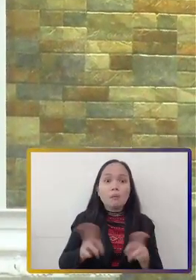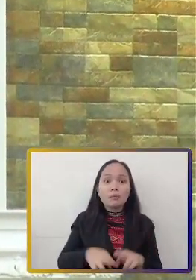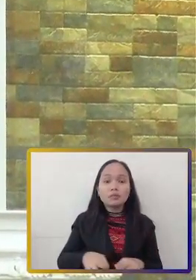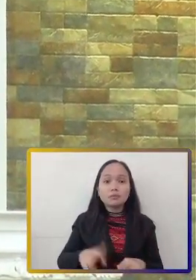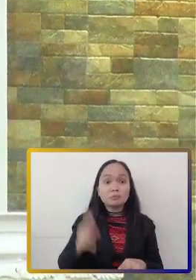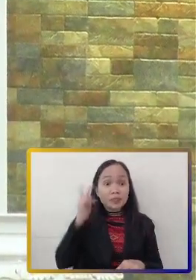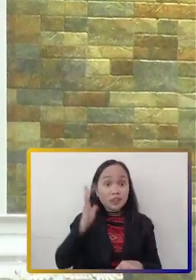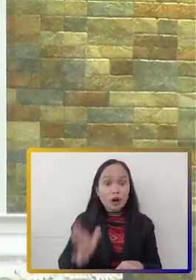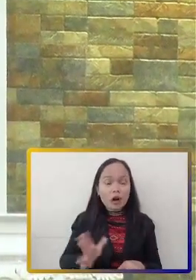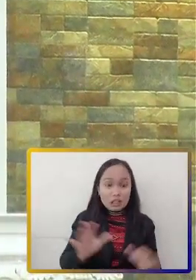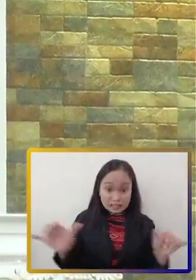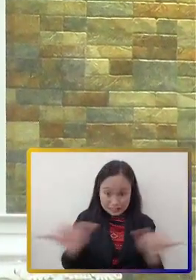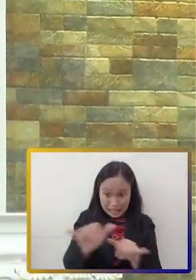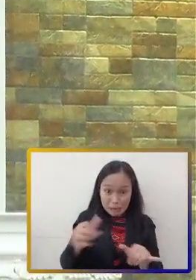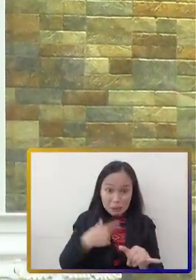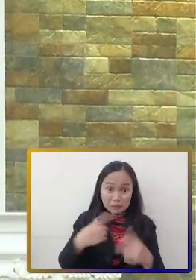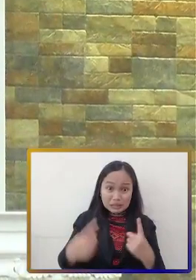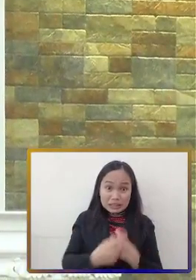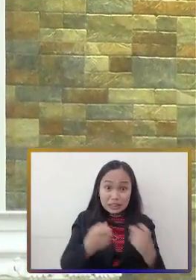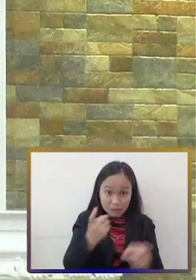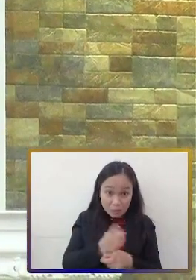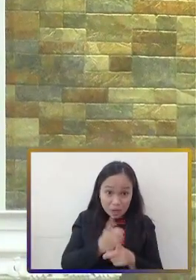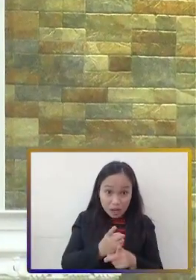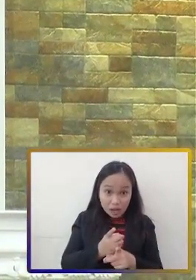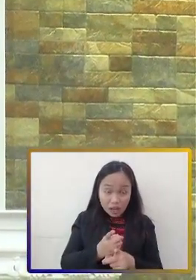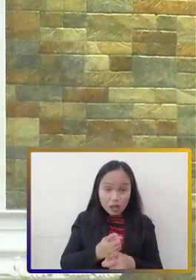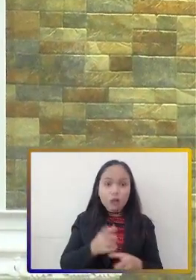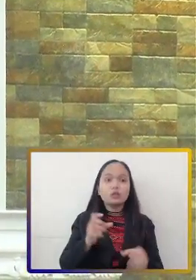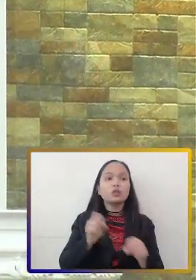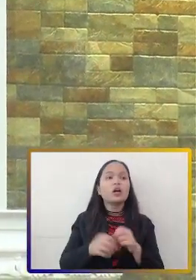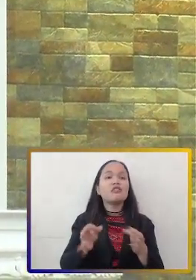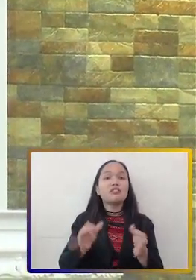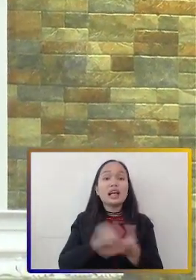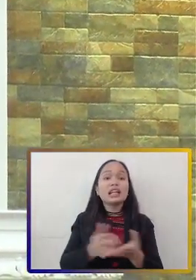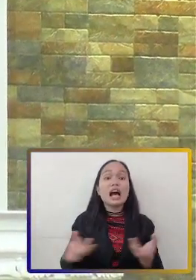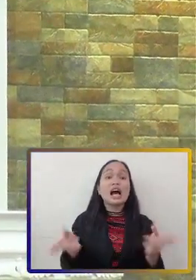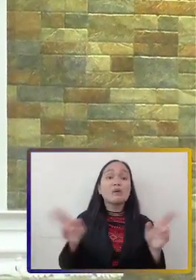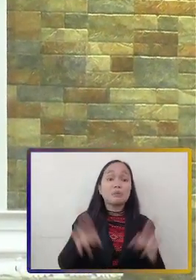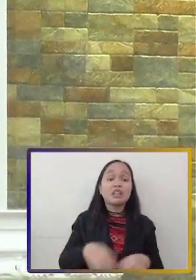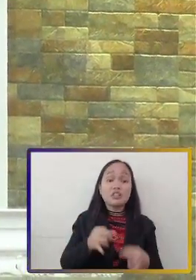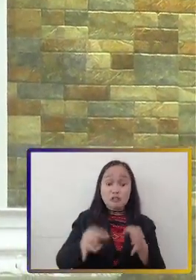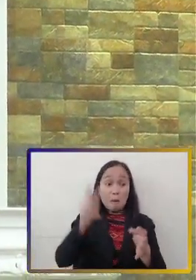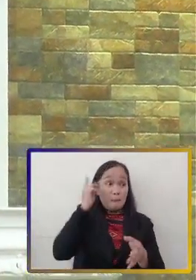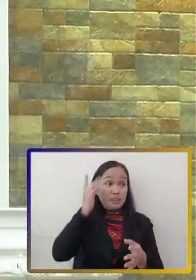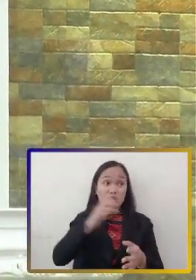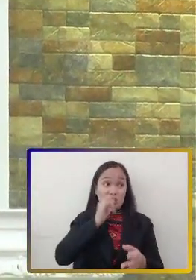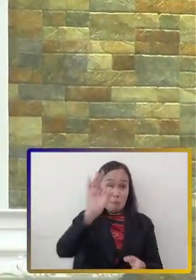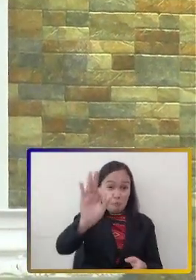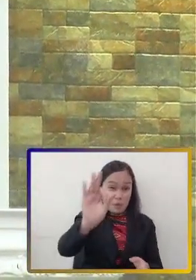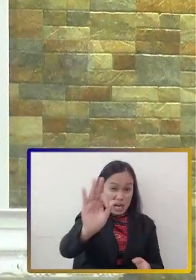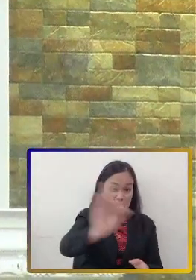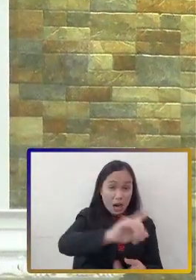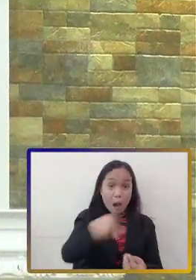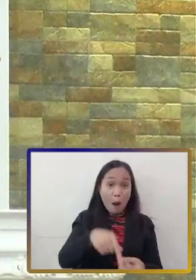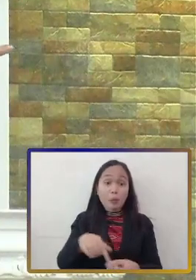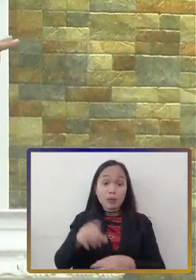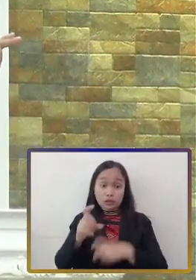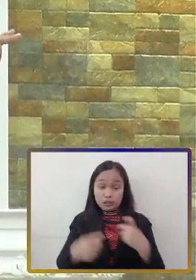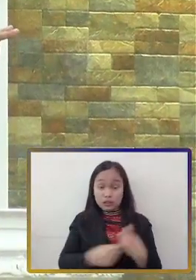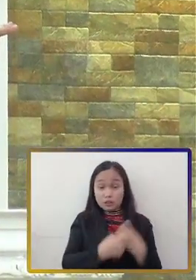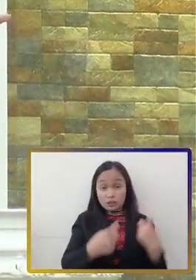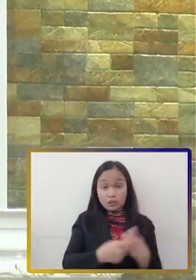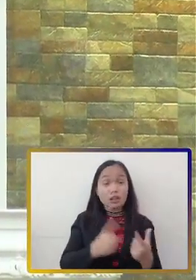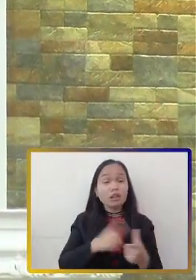na. So do you understand, kapag ka ang pastor ngayon ay hindi nagpipreach laban sa kasalanan, the church now will